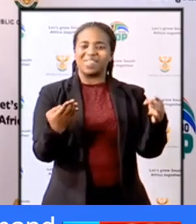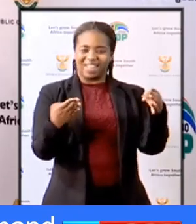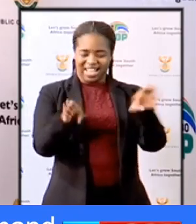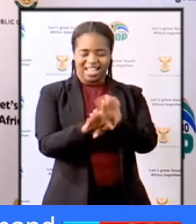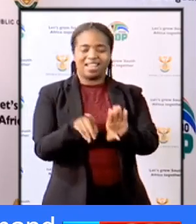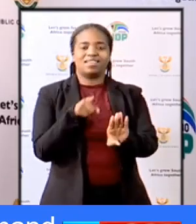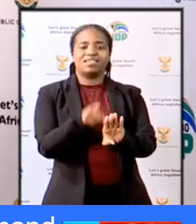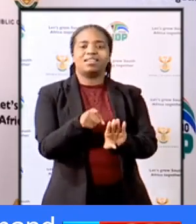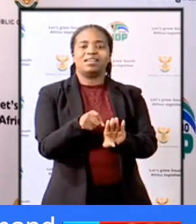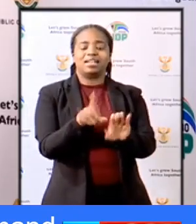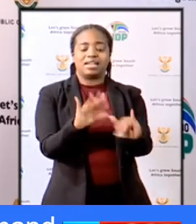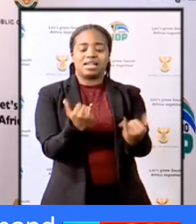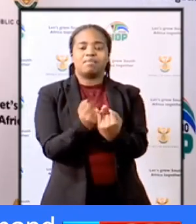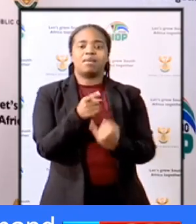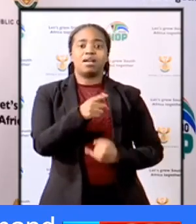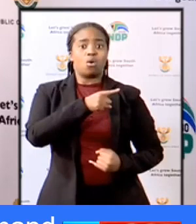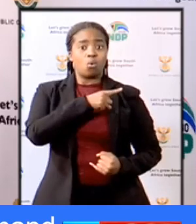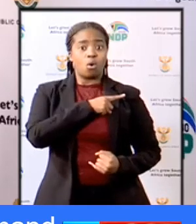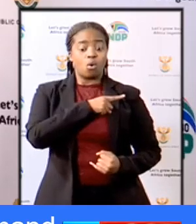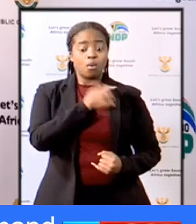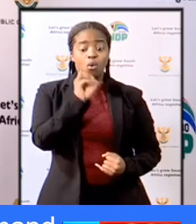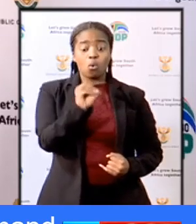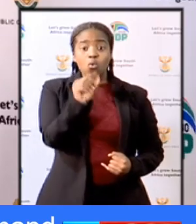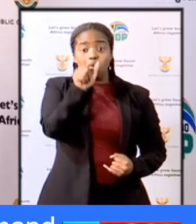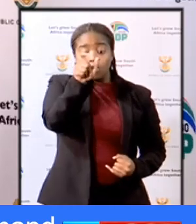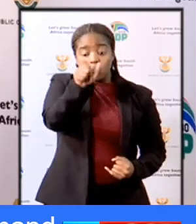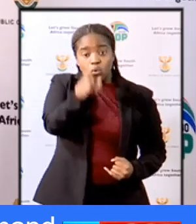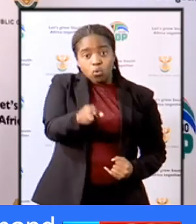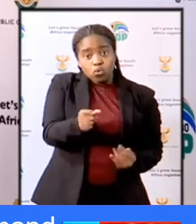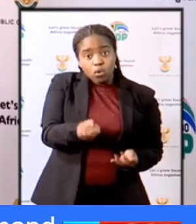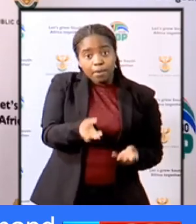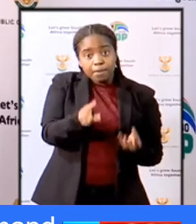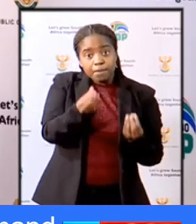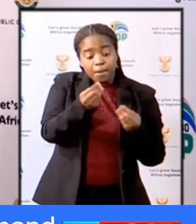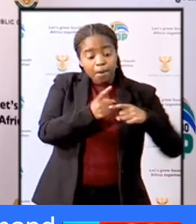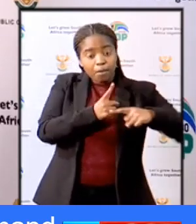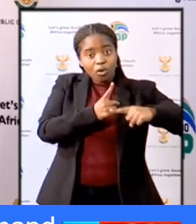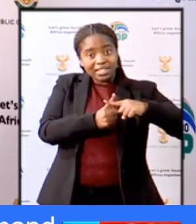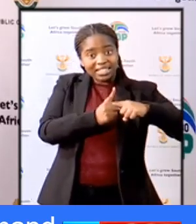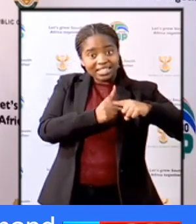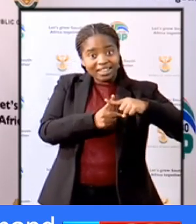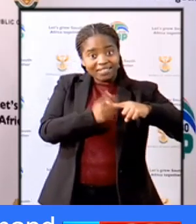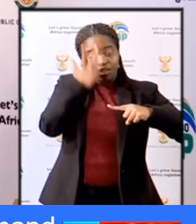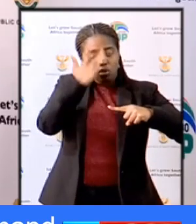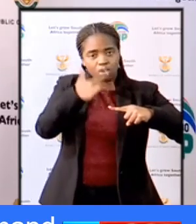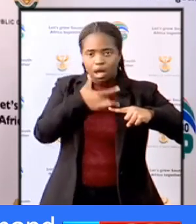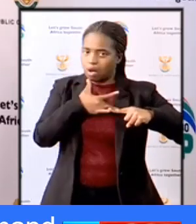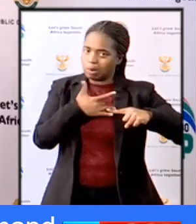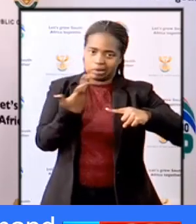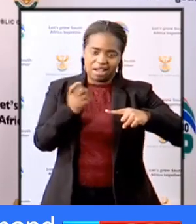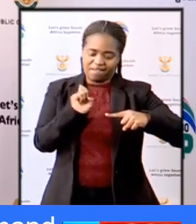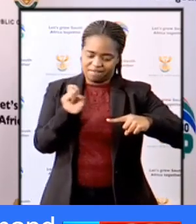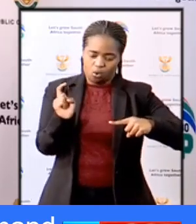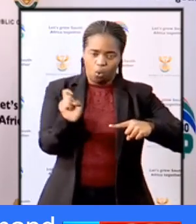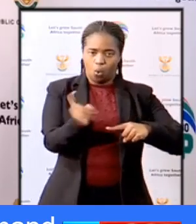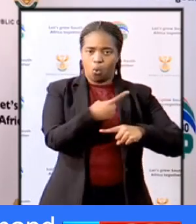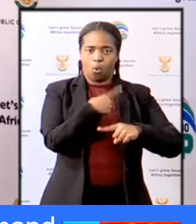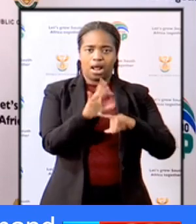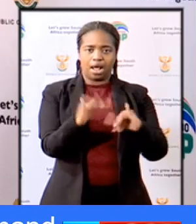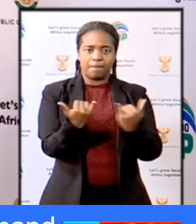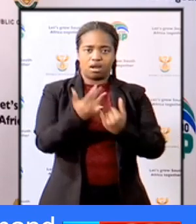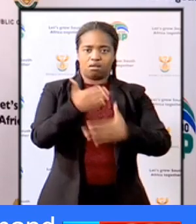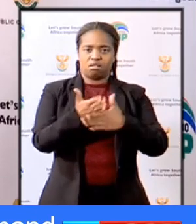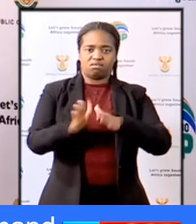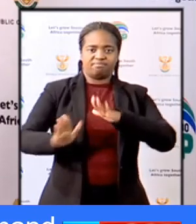isifo masibhebhetheka ekhona embonini kuzofanele ukuthi imboni ivalwe. Kodwa